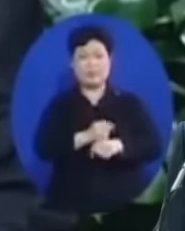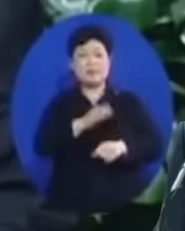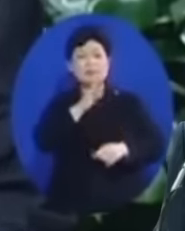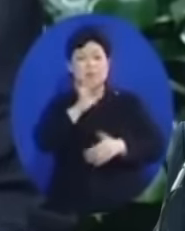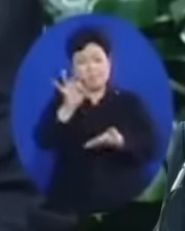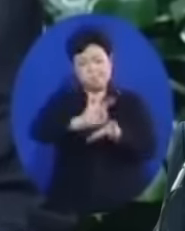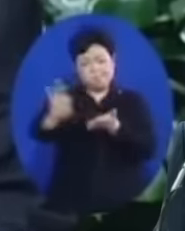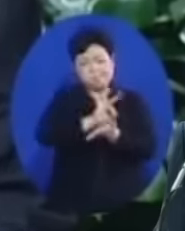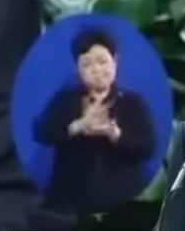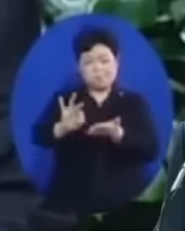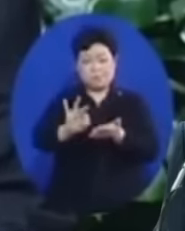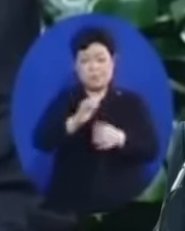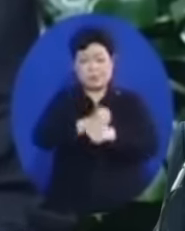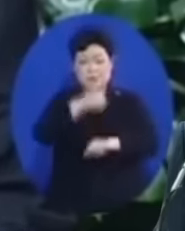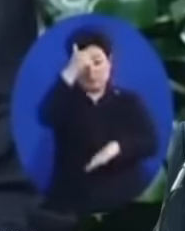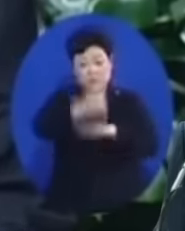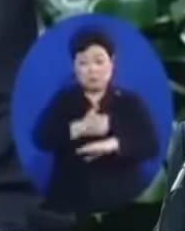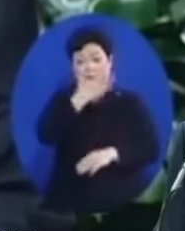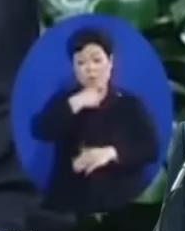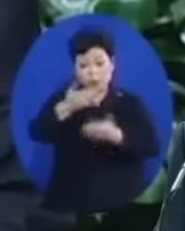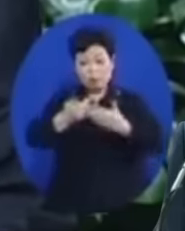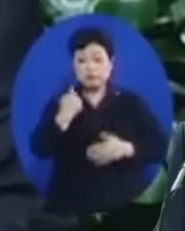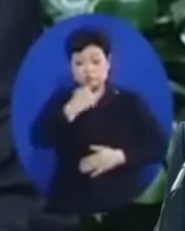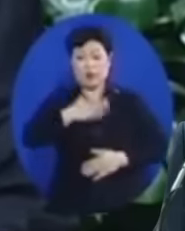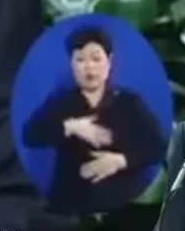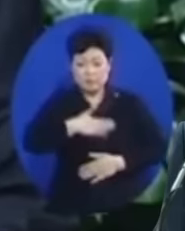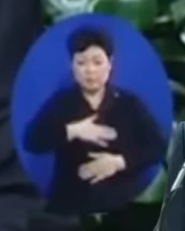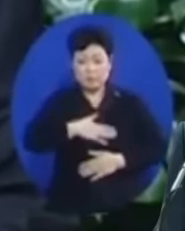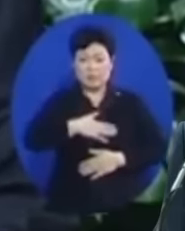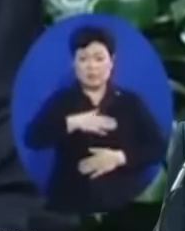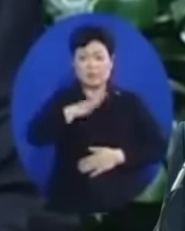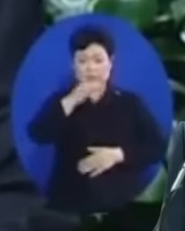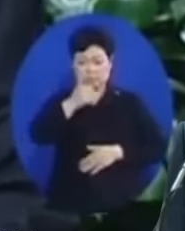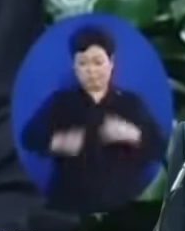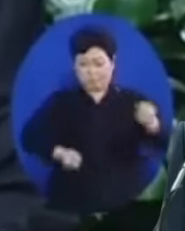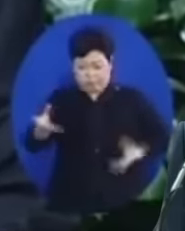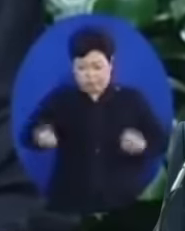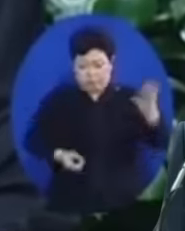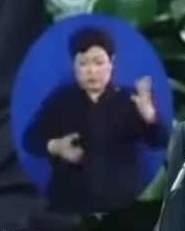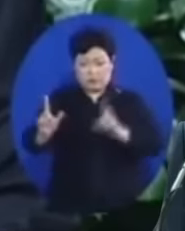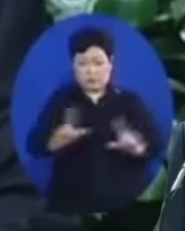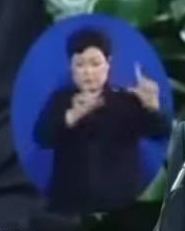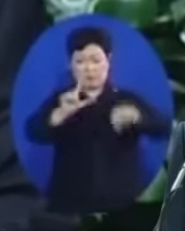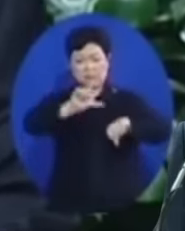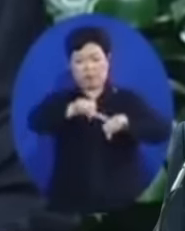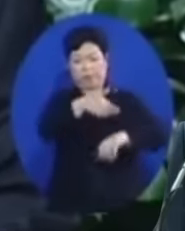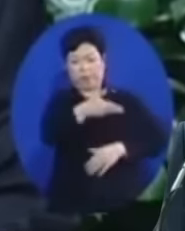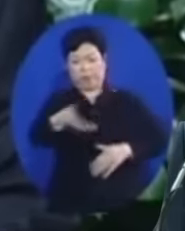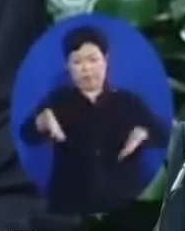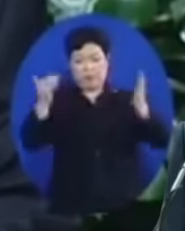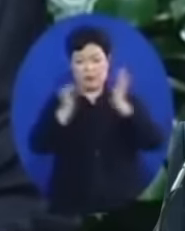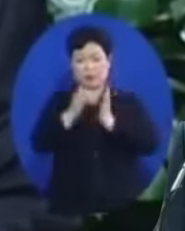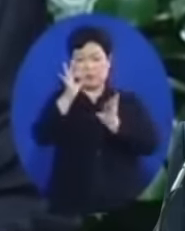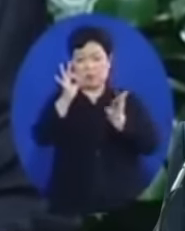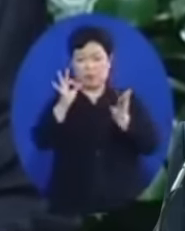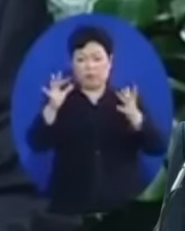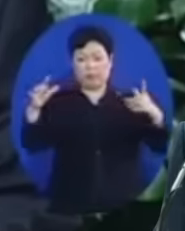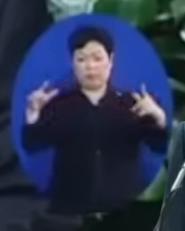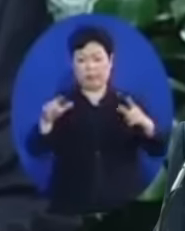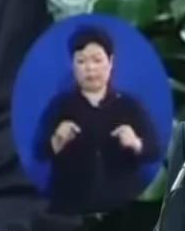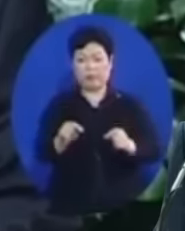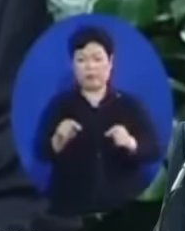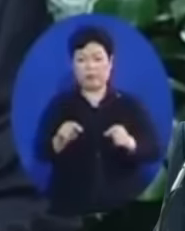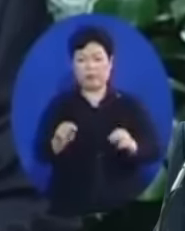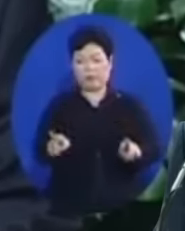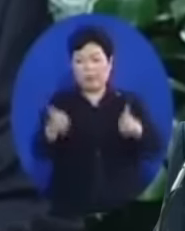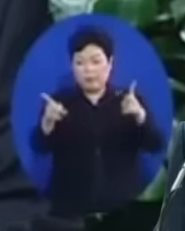허랑방탕이 나중에 행복을 가져올 줄 알았는데 허랑방탕을 하고 세월이 지나가자 돈은 점점 없어지고 그